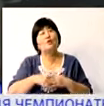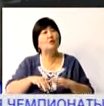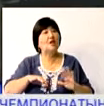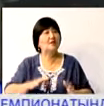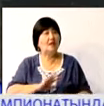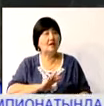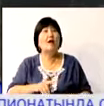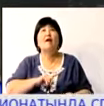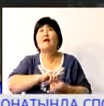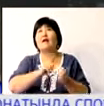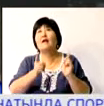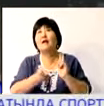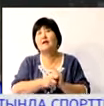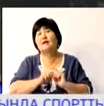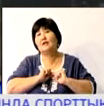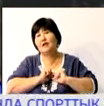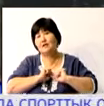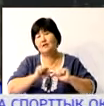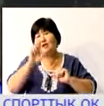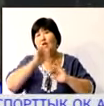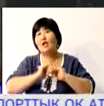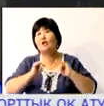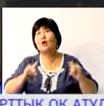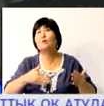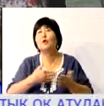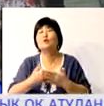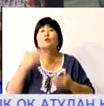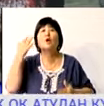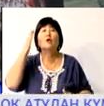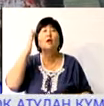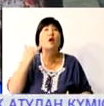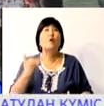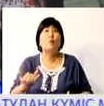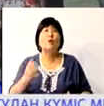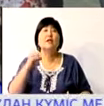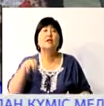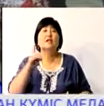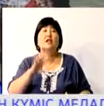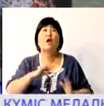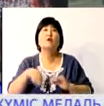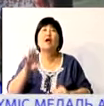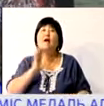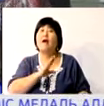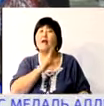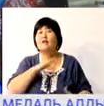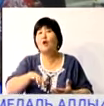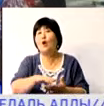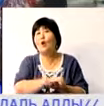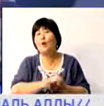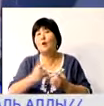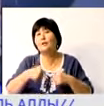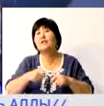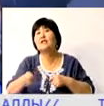үзбеді. Керісінше, ерік жігерін ел дамуына жұмсауды мақсат етті. Бүгінде Сырдария ауданының әйелдері қоғамдық